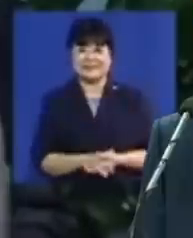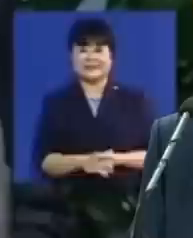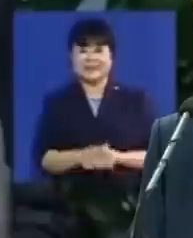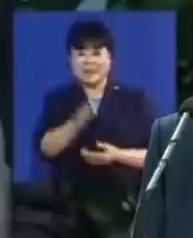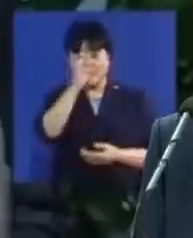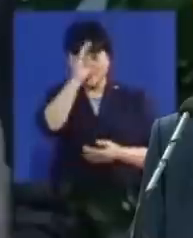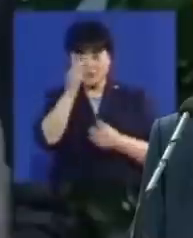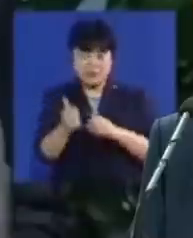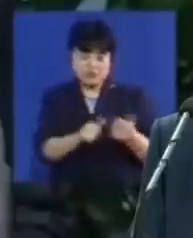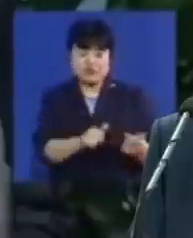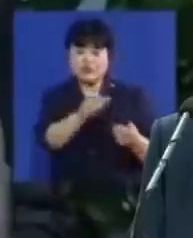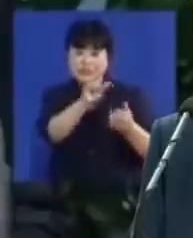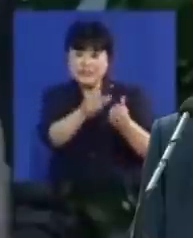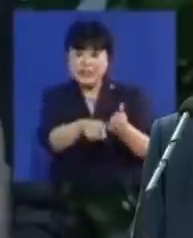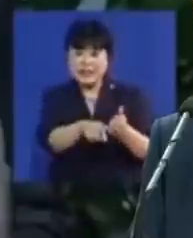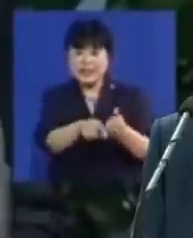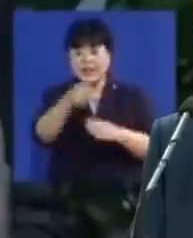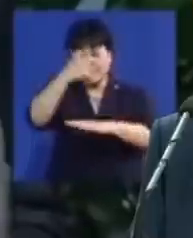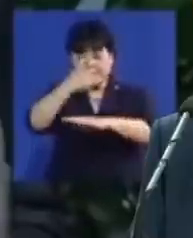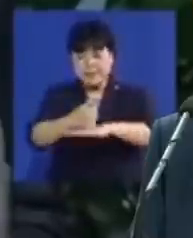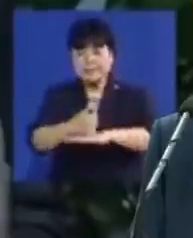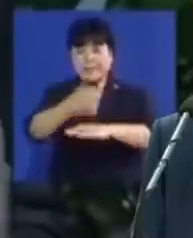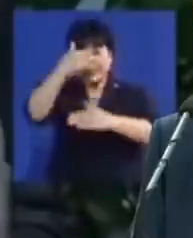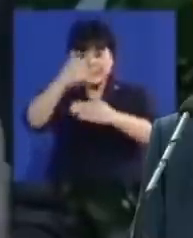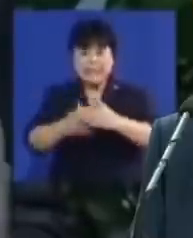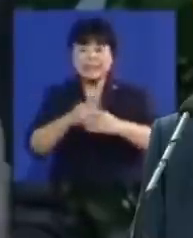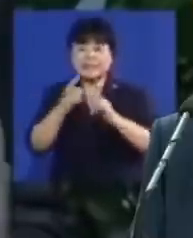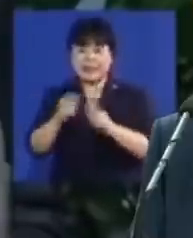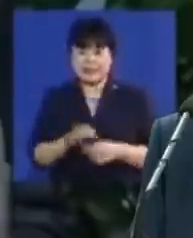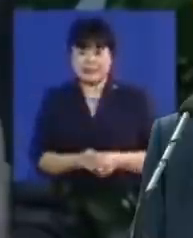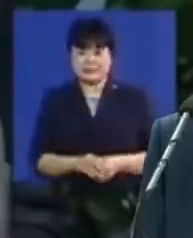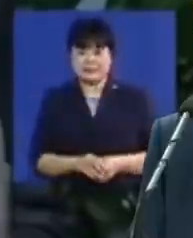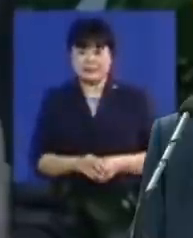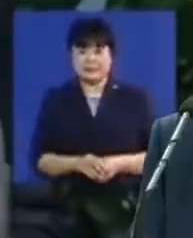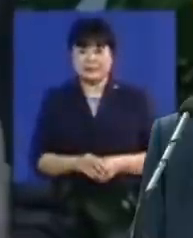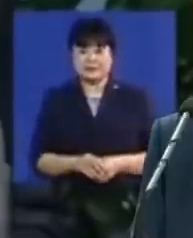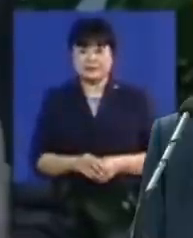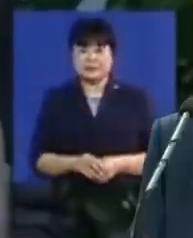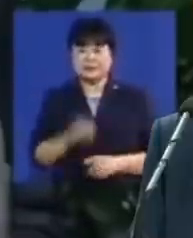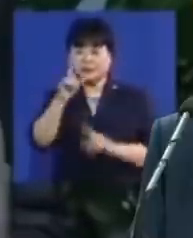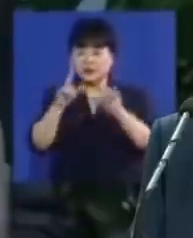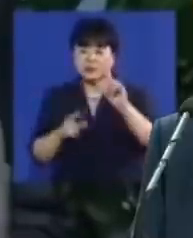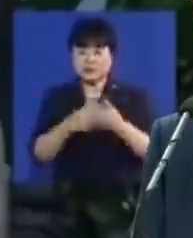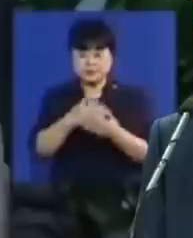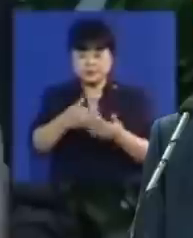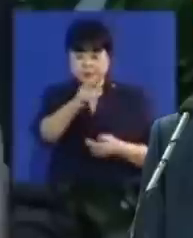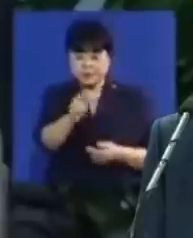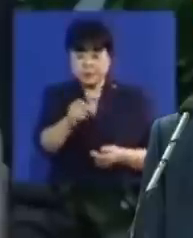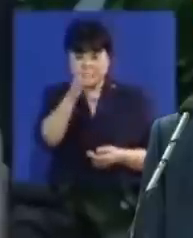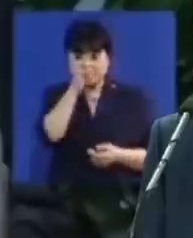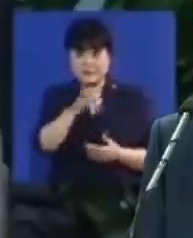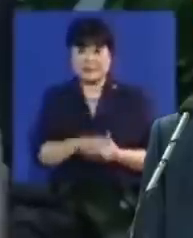환자가 죽을 때 마지막 남기는 말, 그 모습을 기록한 글입니다.